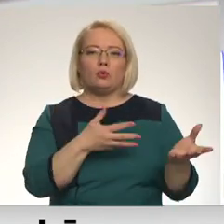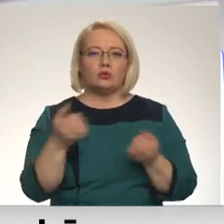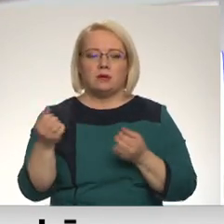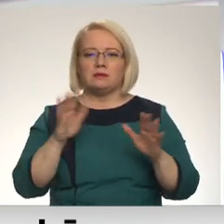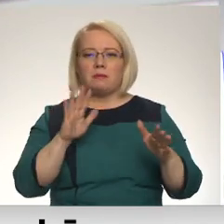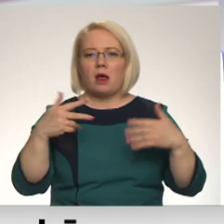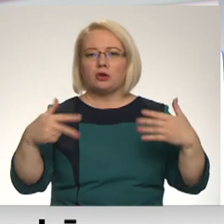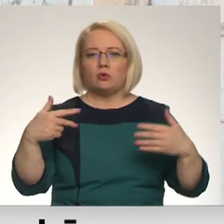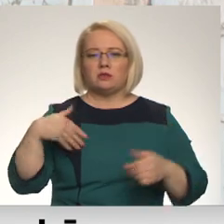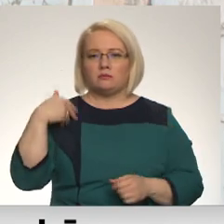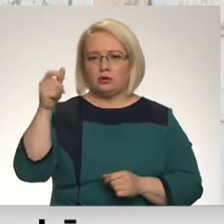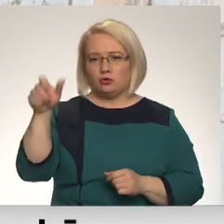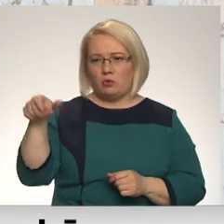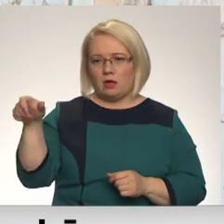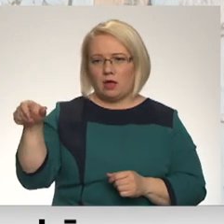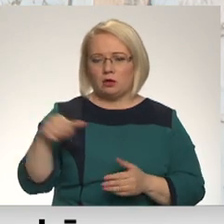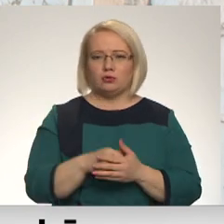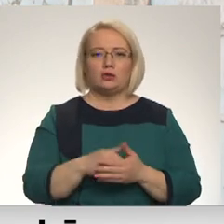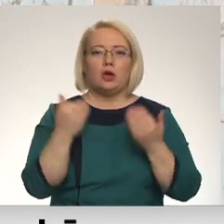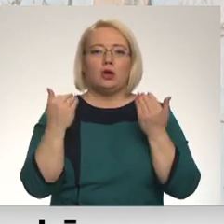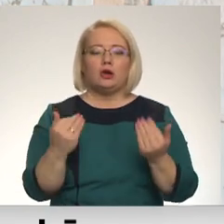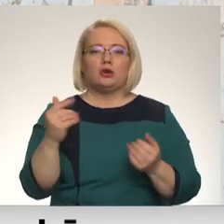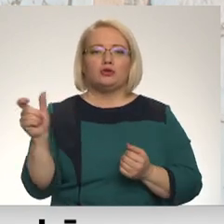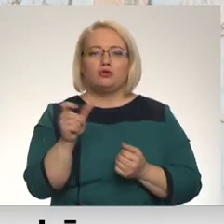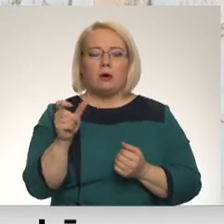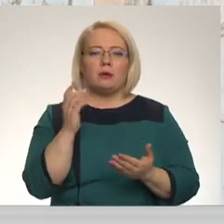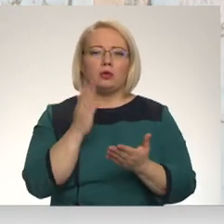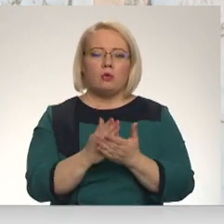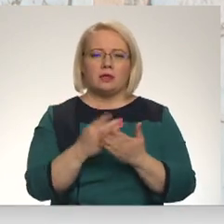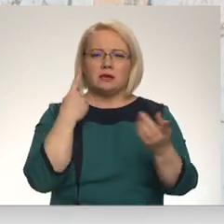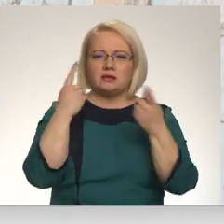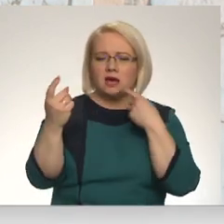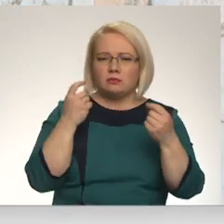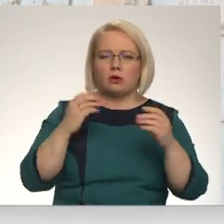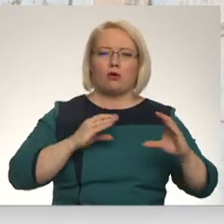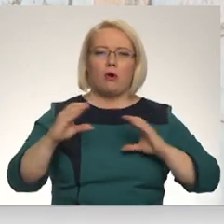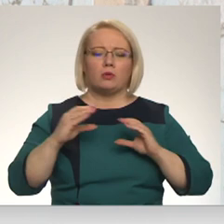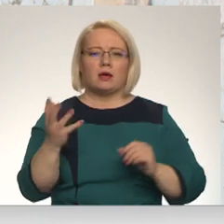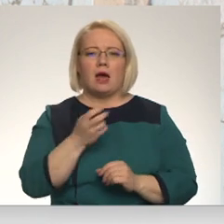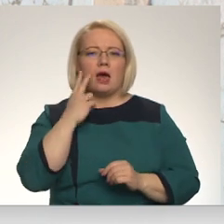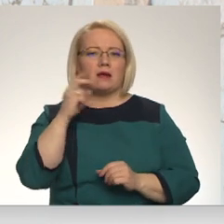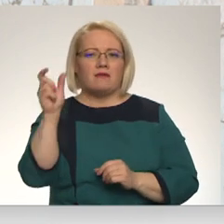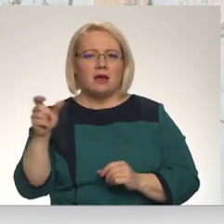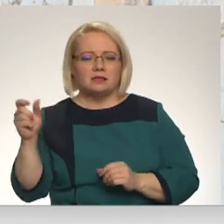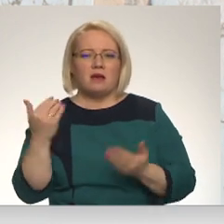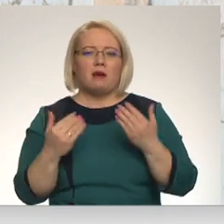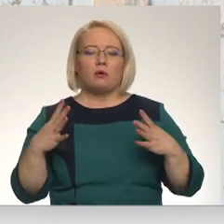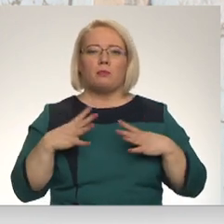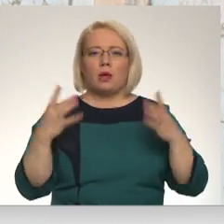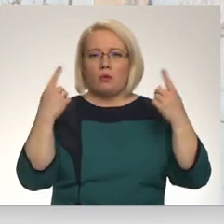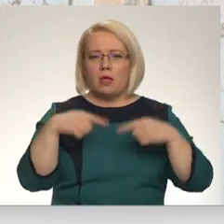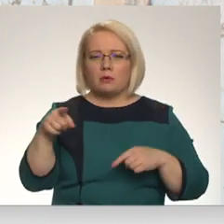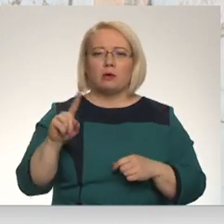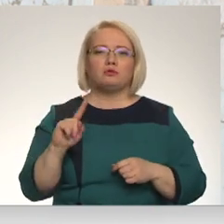80 skolēnu. Šobrīd notiek viss šis saziņas process, komunikācija ar vecākiem. Varbūt brīvu laikā tā būs arī